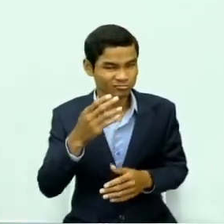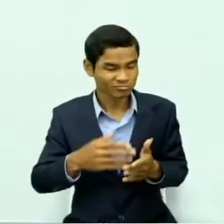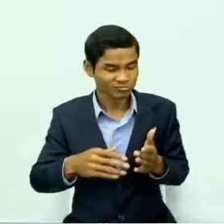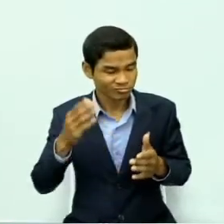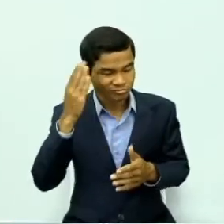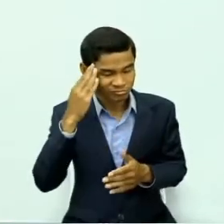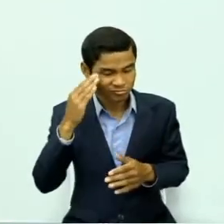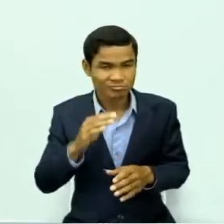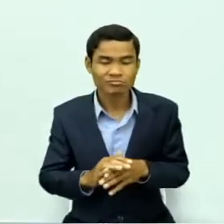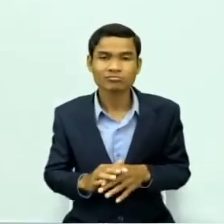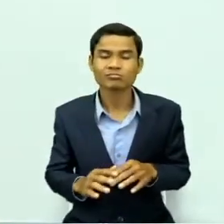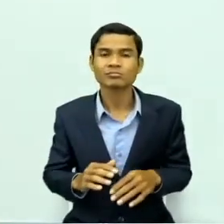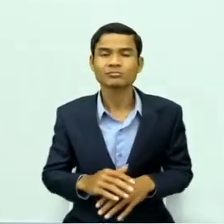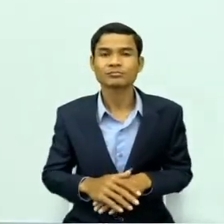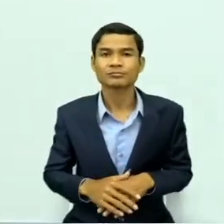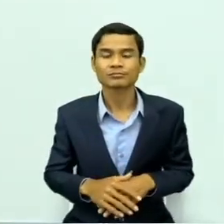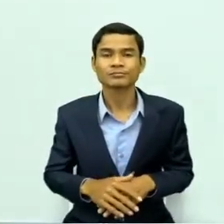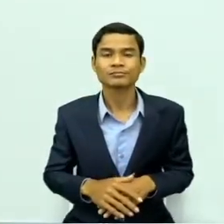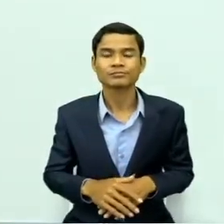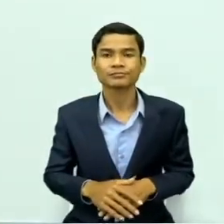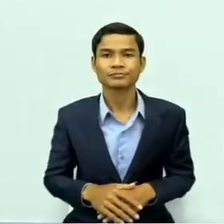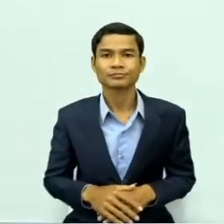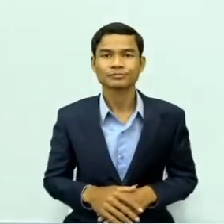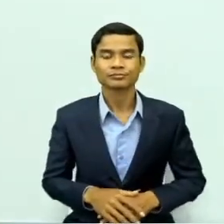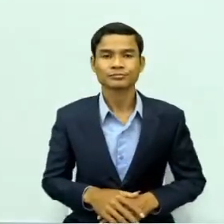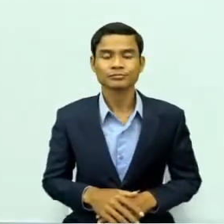Chà lấy nè cựu bật nè lực đá khiến.